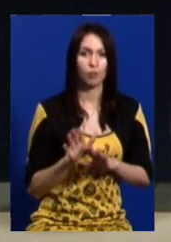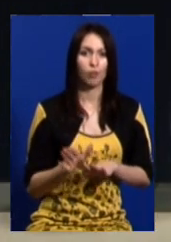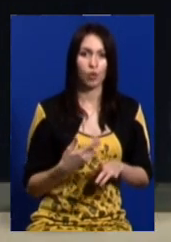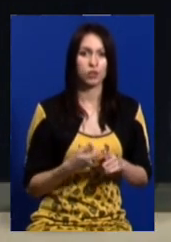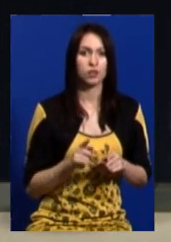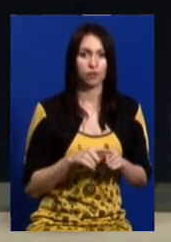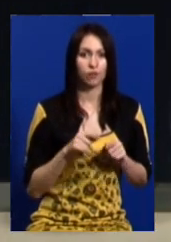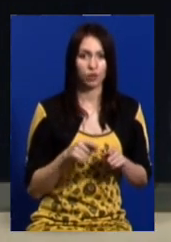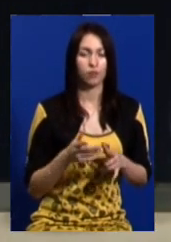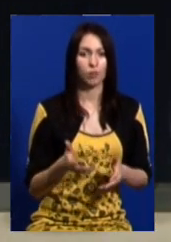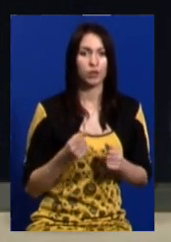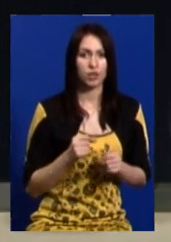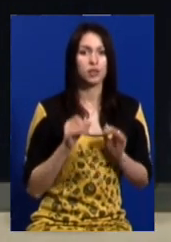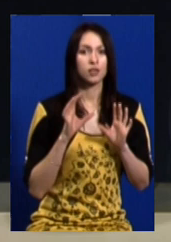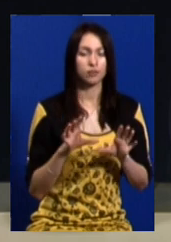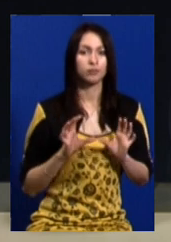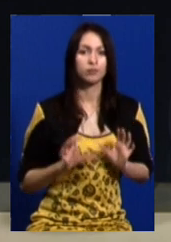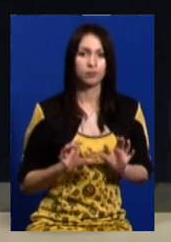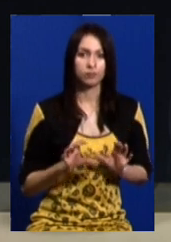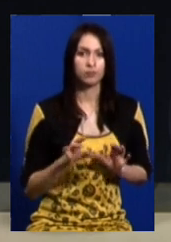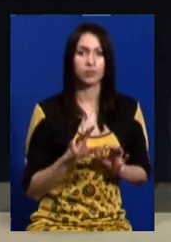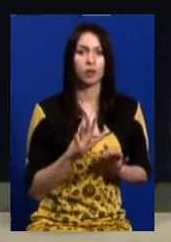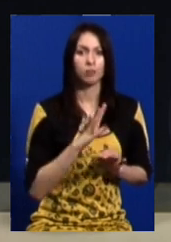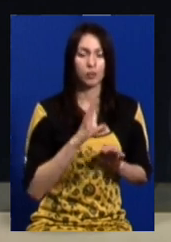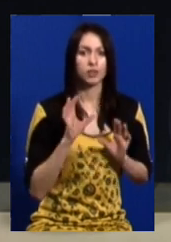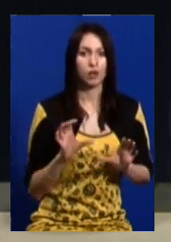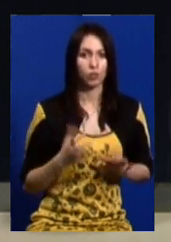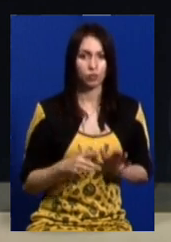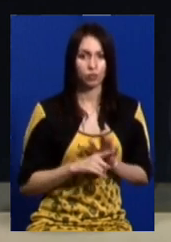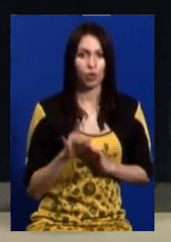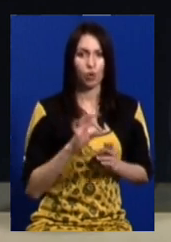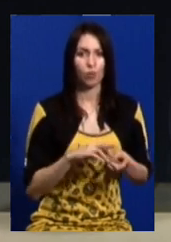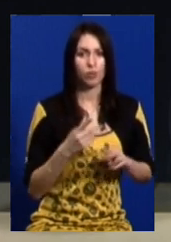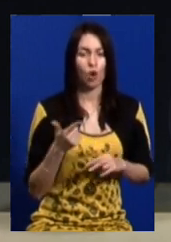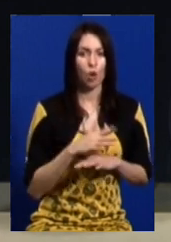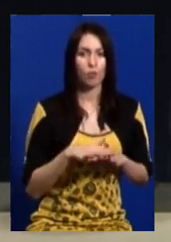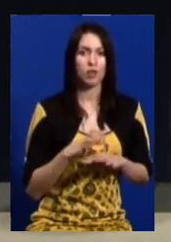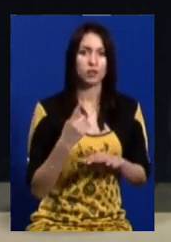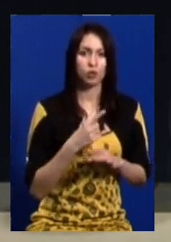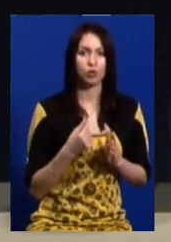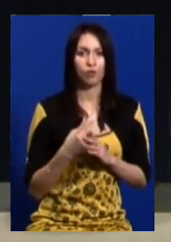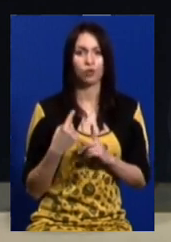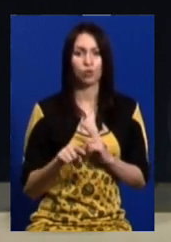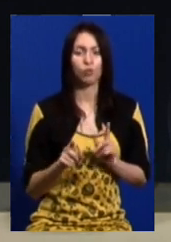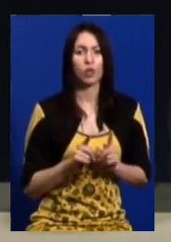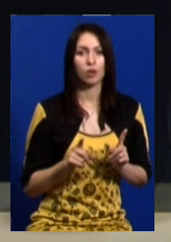цих прийняття закону набуло чинності закону про перехід громади з одної конфесії в іншу, тому